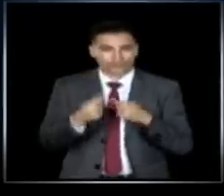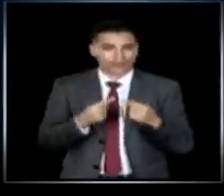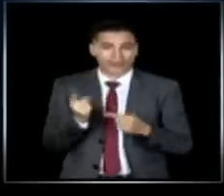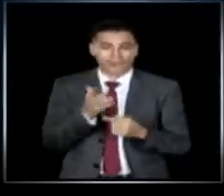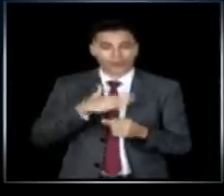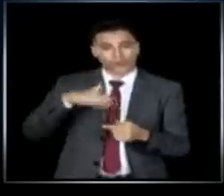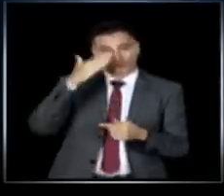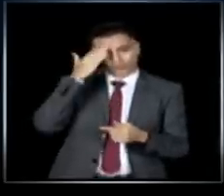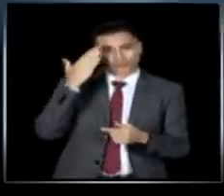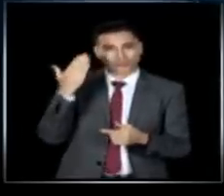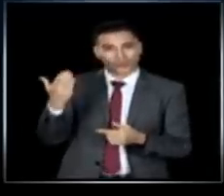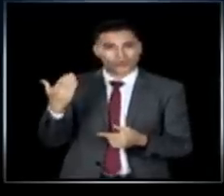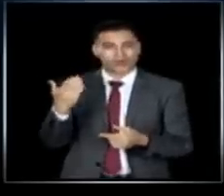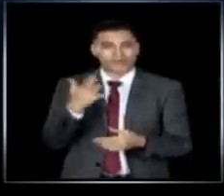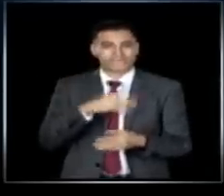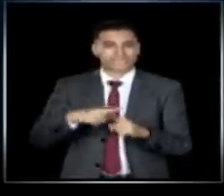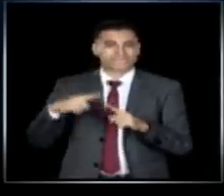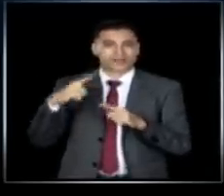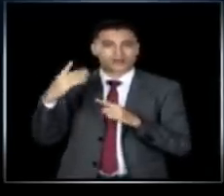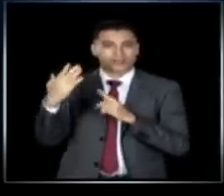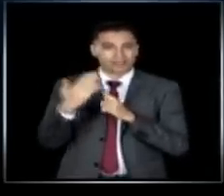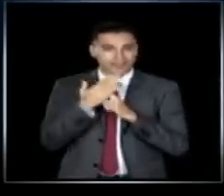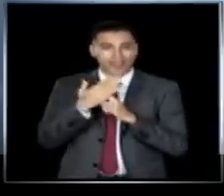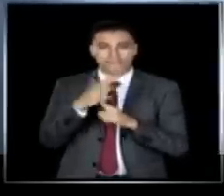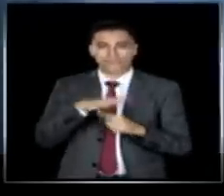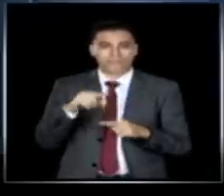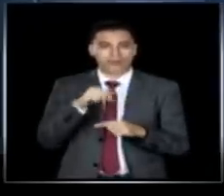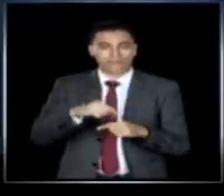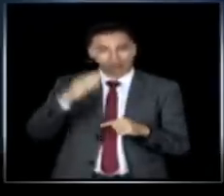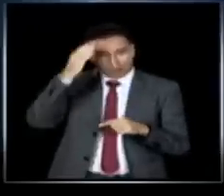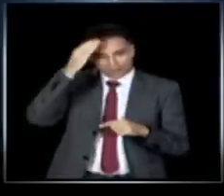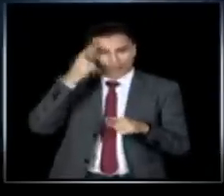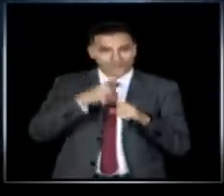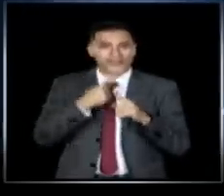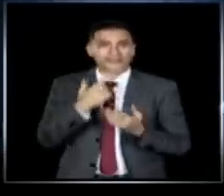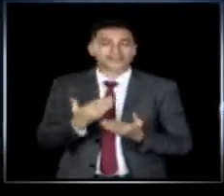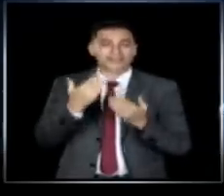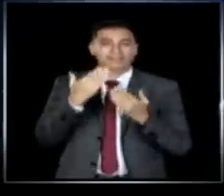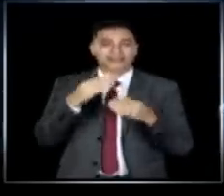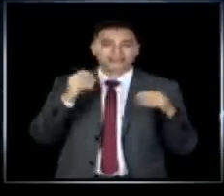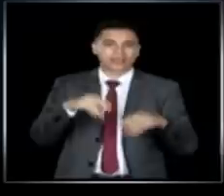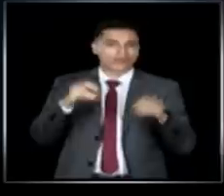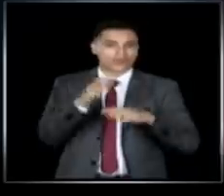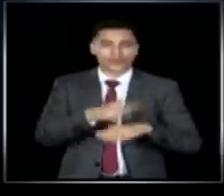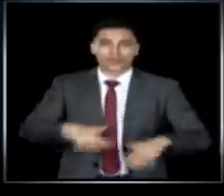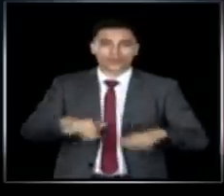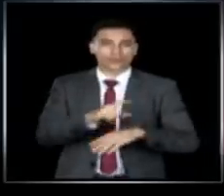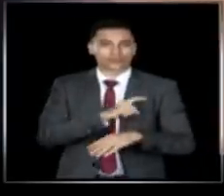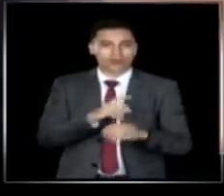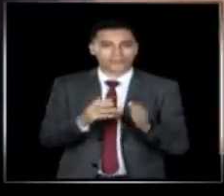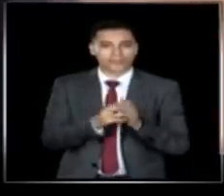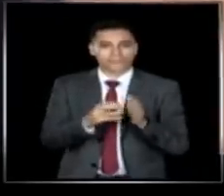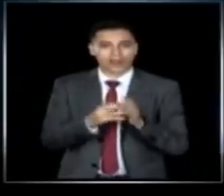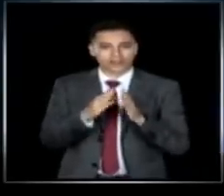كل الشكر والتقدير لكل داعمي برنامج العباقرة، وتمنياتنا بالتوفيق لطلاب جامعات